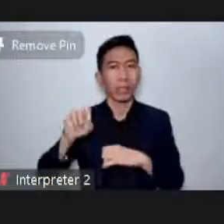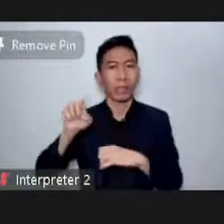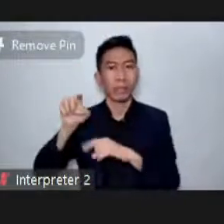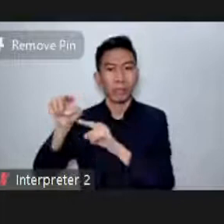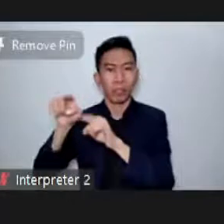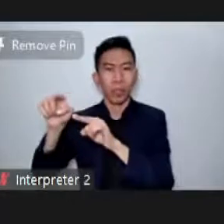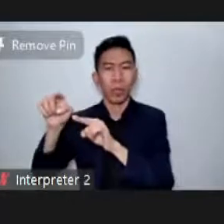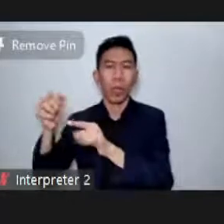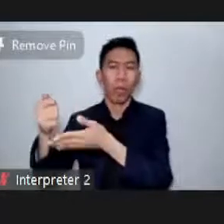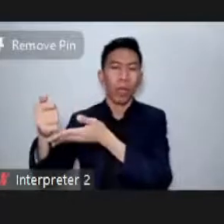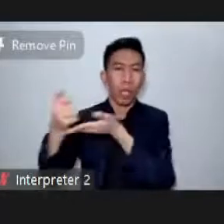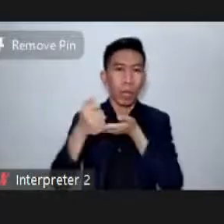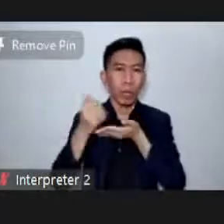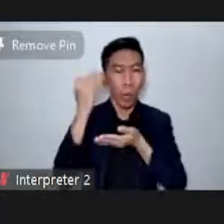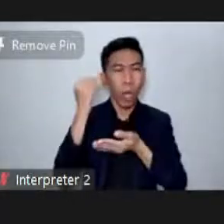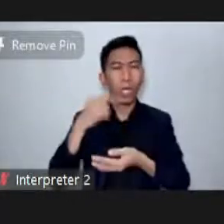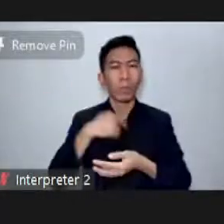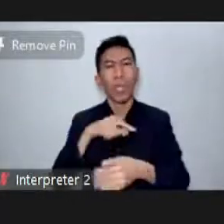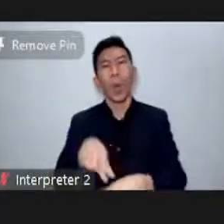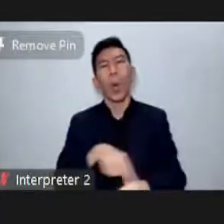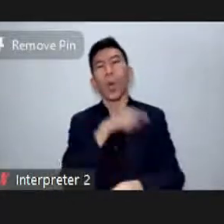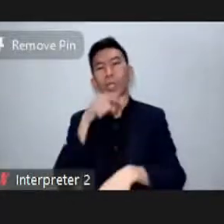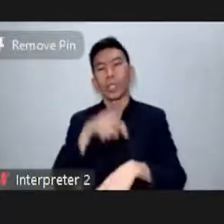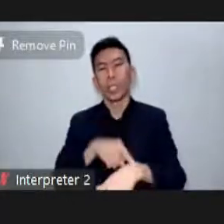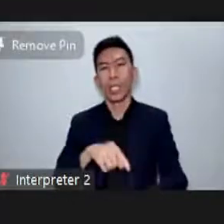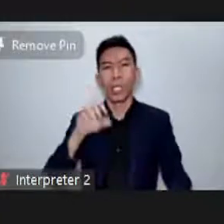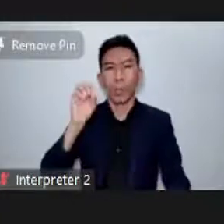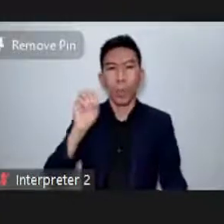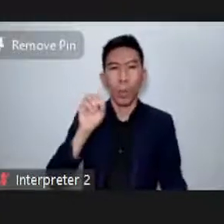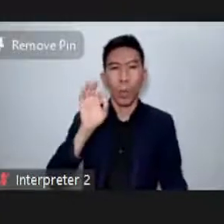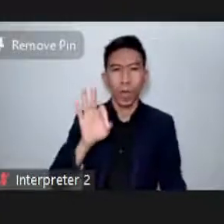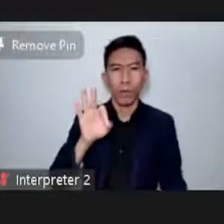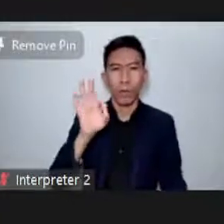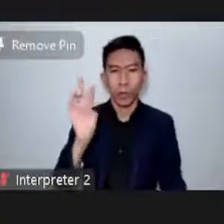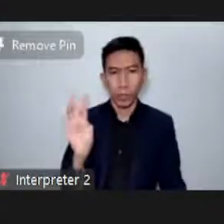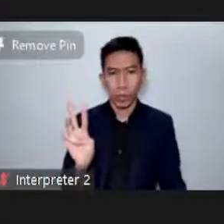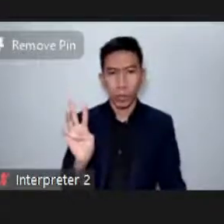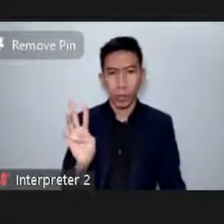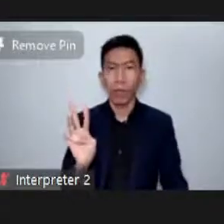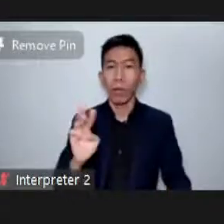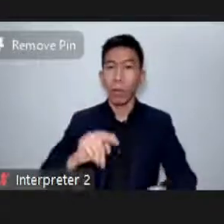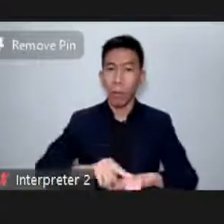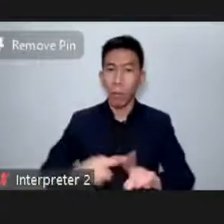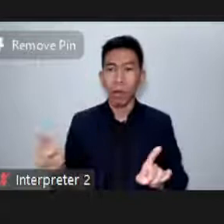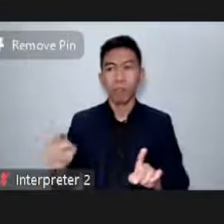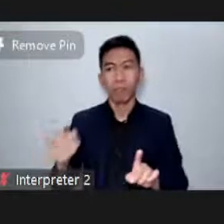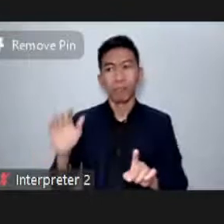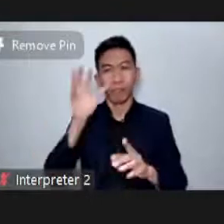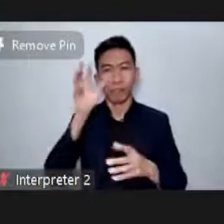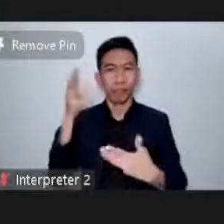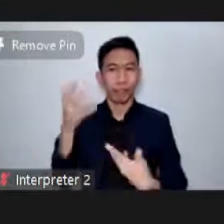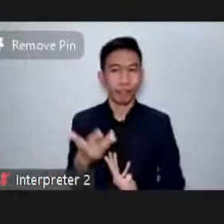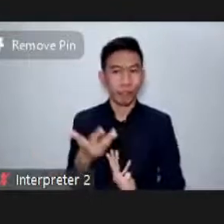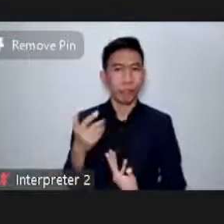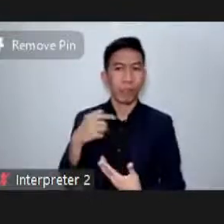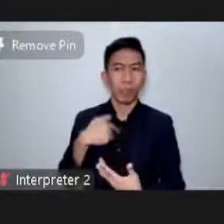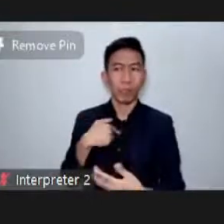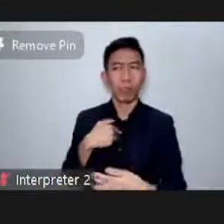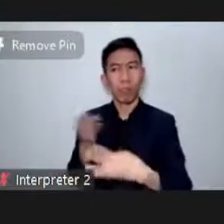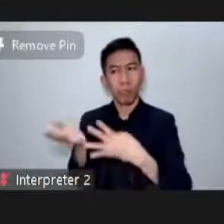po ako'y matagal ng isang OFW po. Pero hindi po pinansin po ang